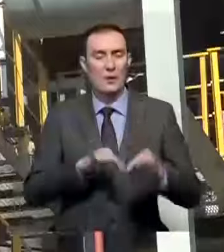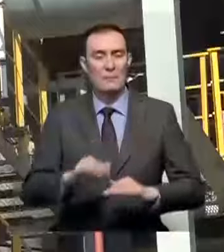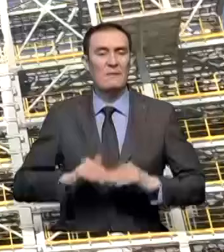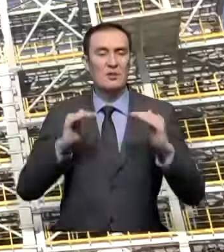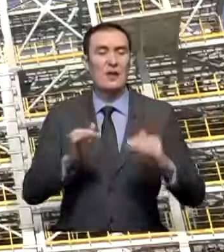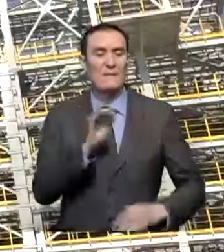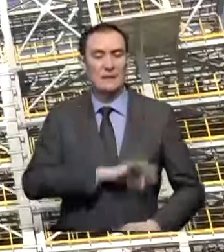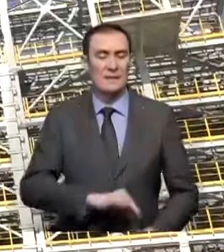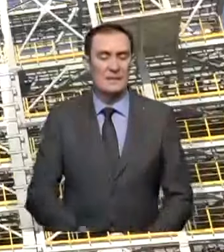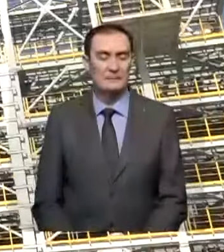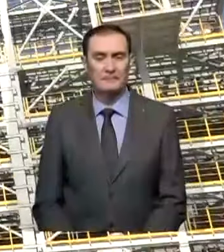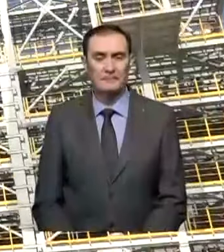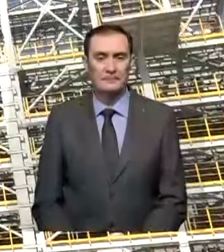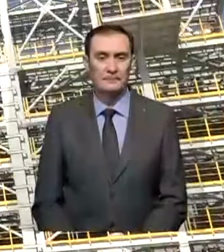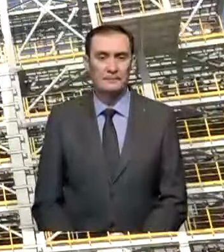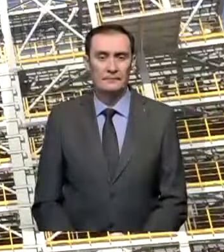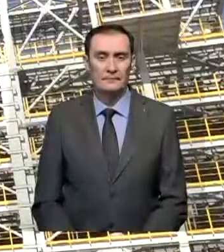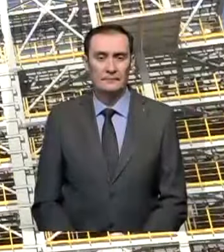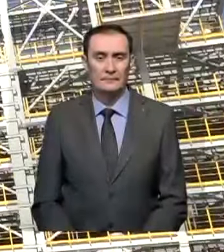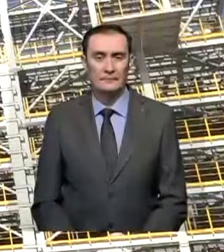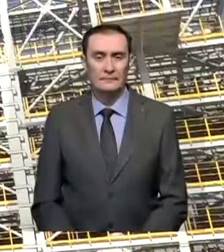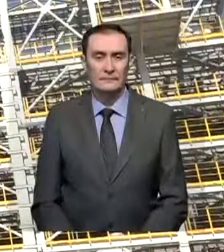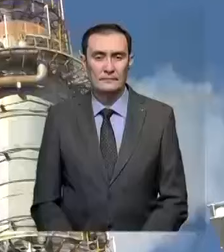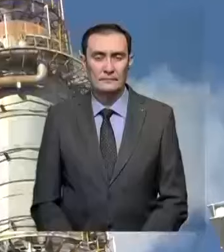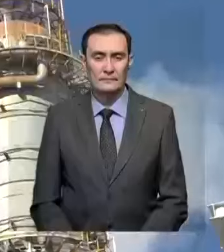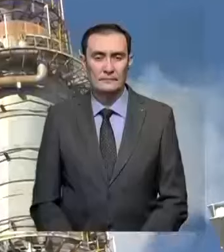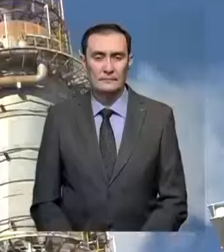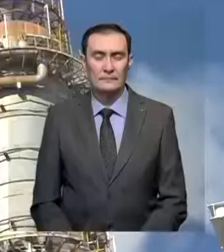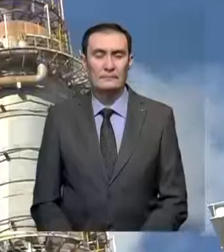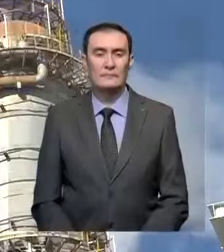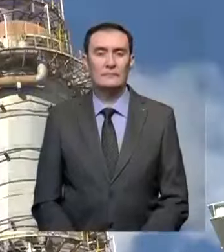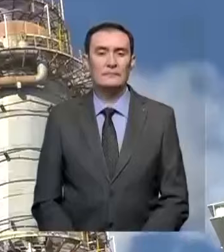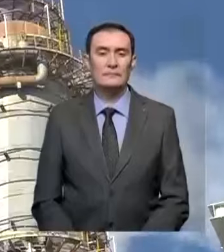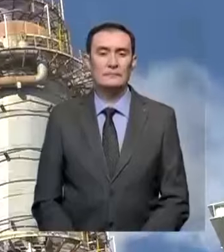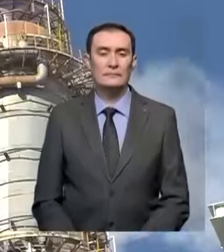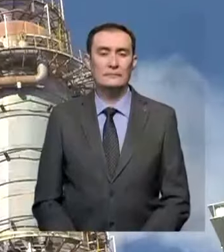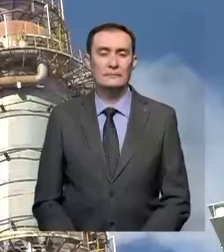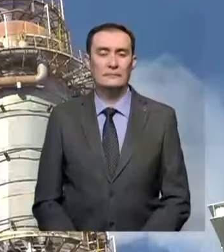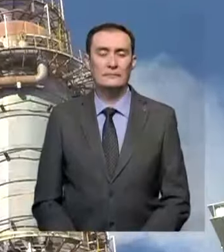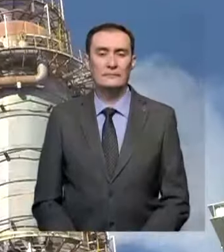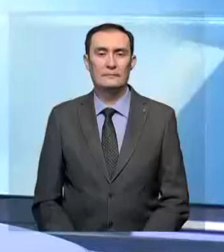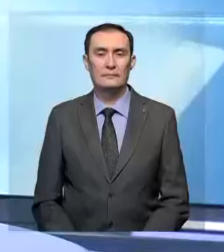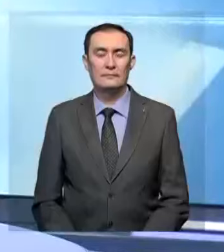повышения эффективности. Балжан Бесенова, Асланбек Шагарам, Антай Матенов, 24KZ, Атырау.